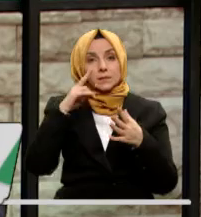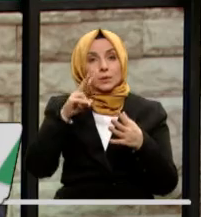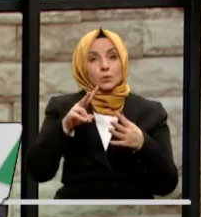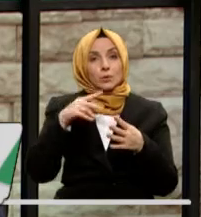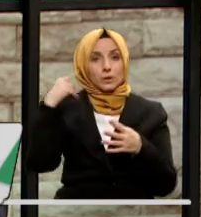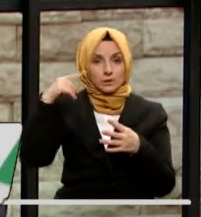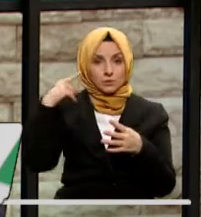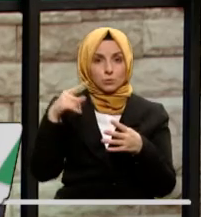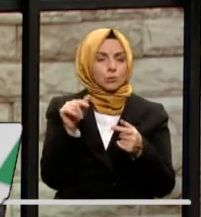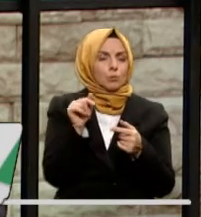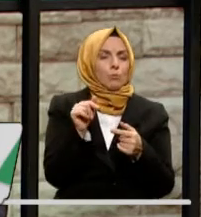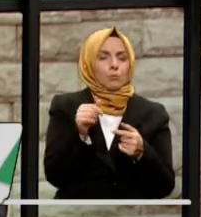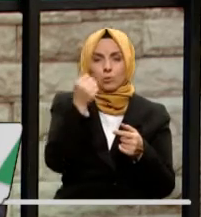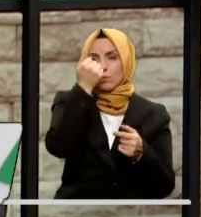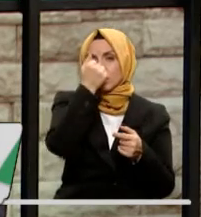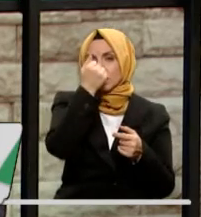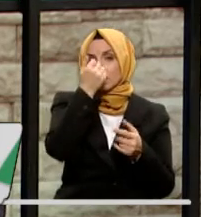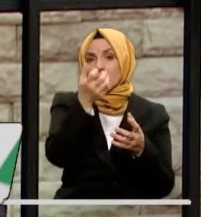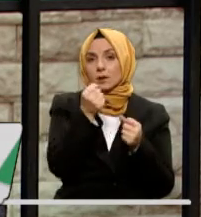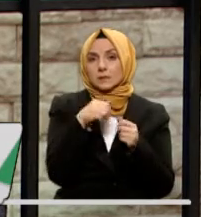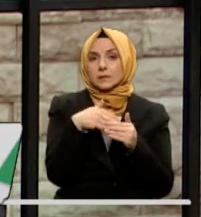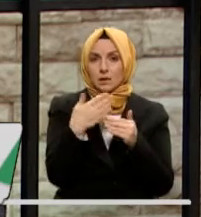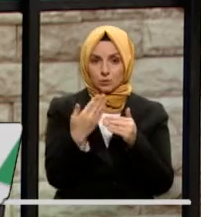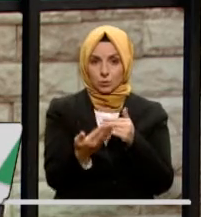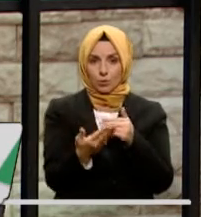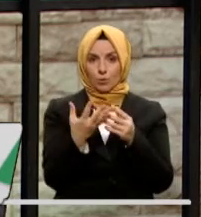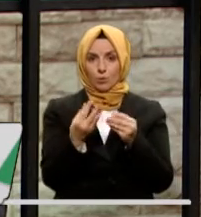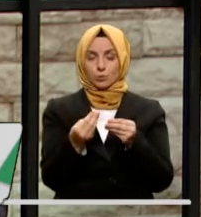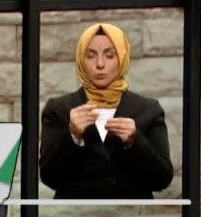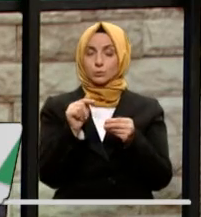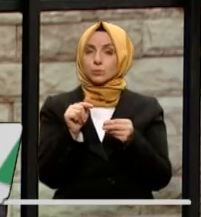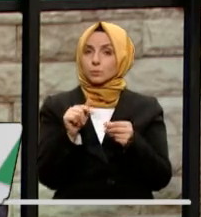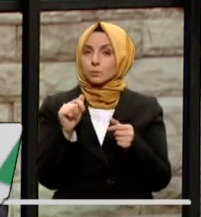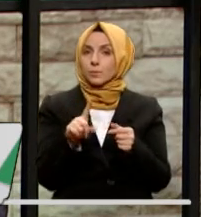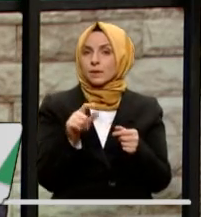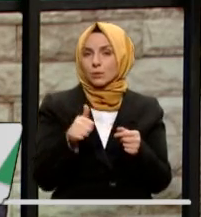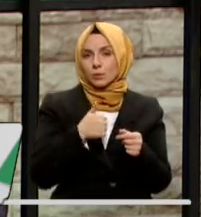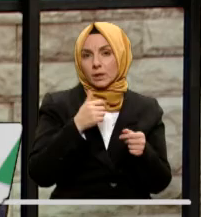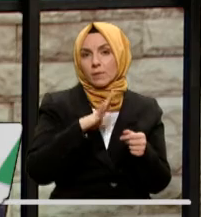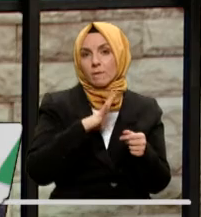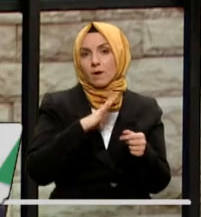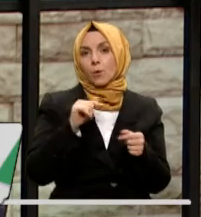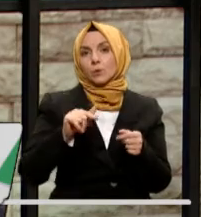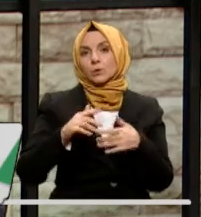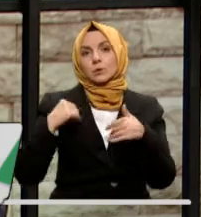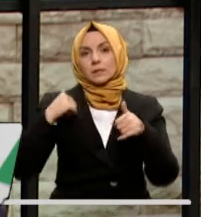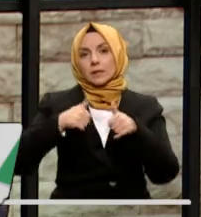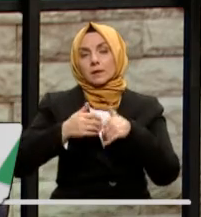Şu an alıyorlar ya Tabii ki Ama o sorgulamanın yine bir önem var umutlar testler ile birlikte oraya yine değineceğim